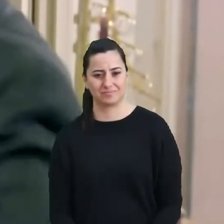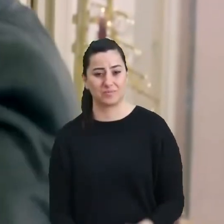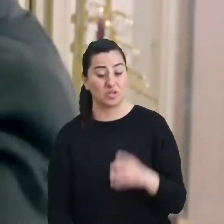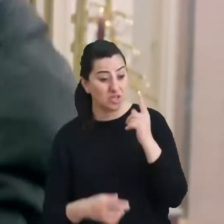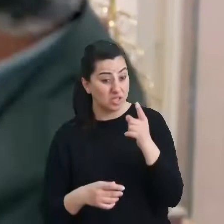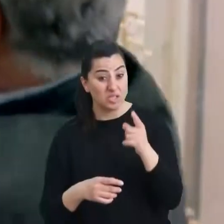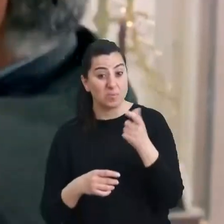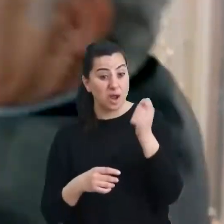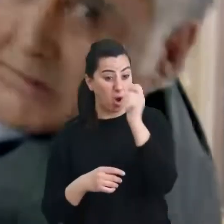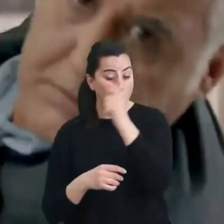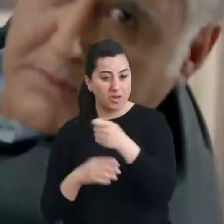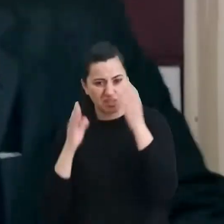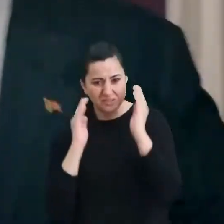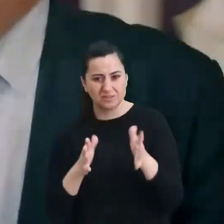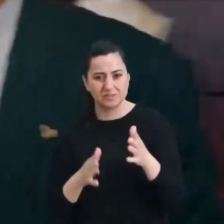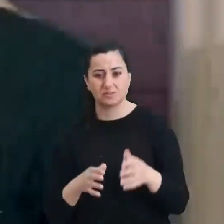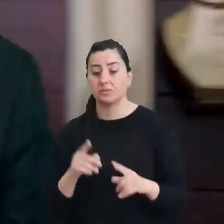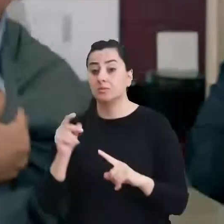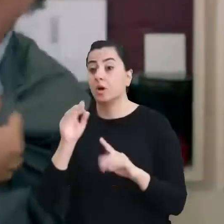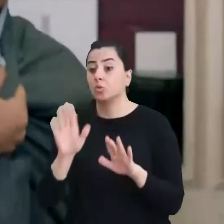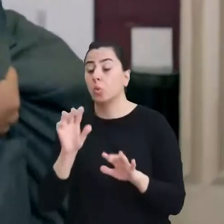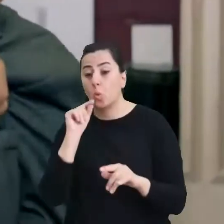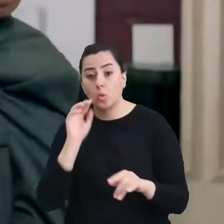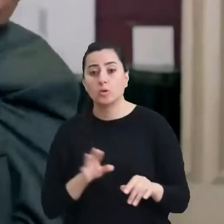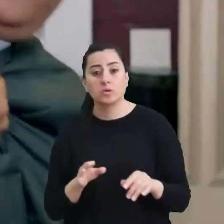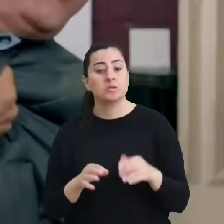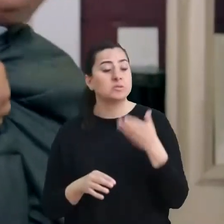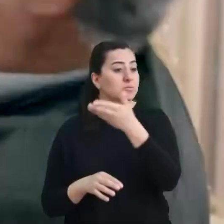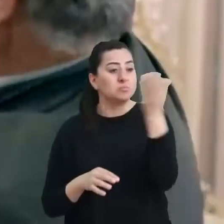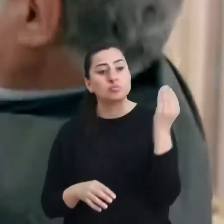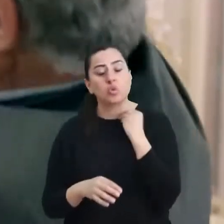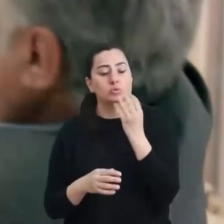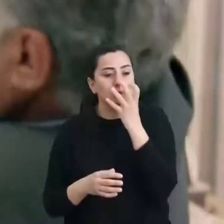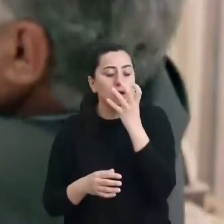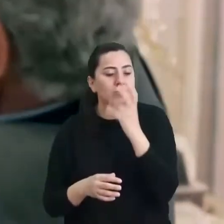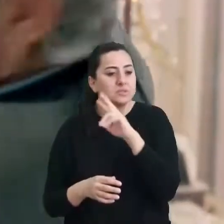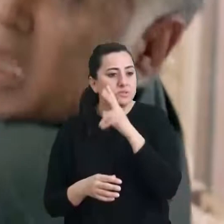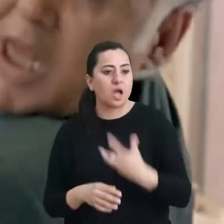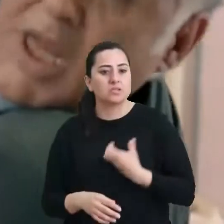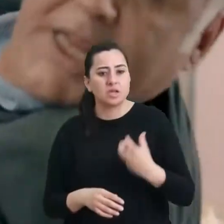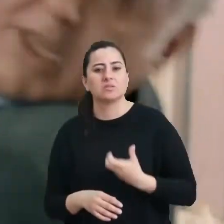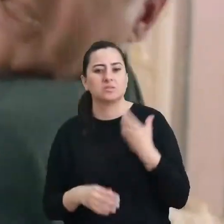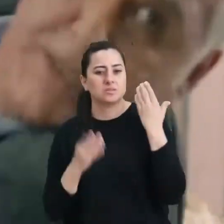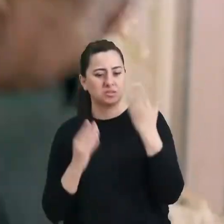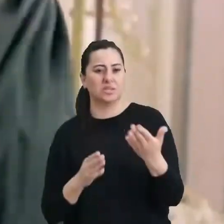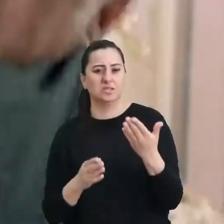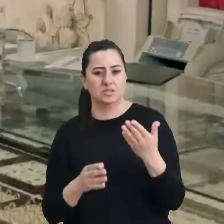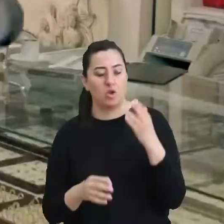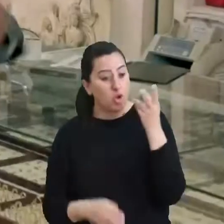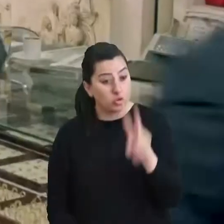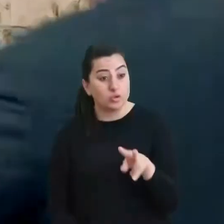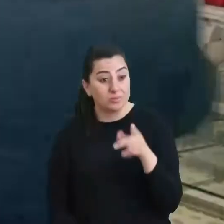önce milletin parasını öde suratsız. İsmail dur oğlum. Millet mahsulün parasını alamamış kırılıp duruyor. Öldürürüm lan